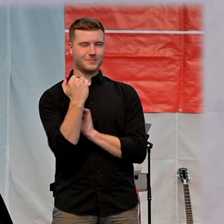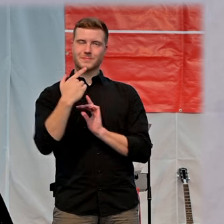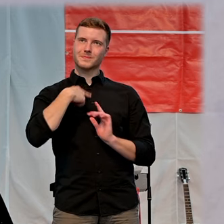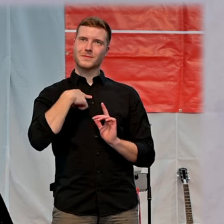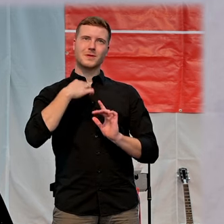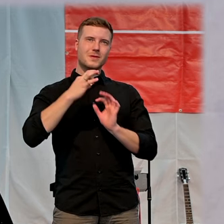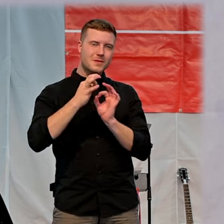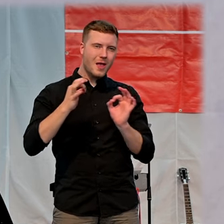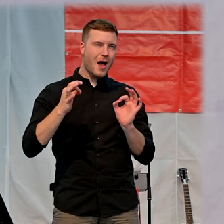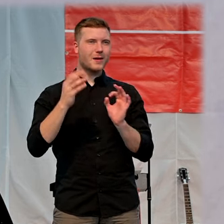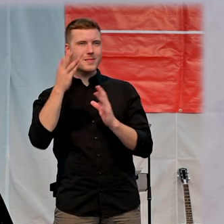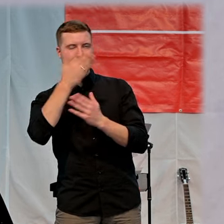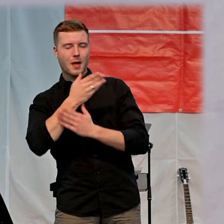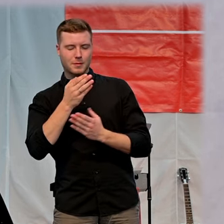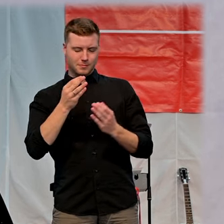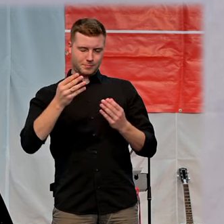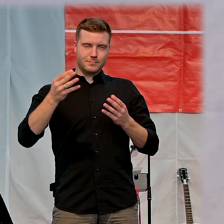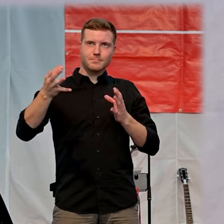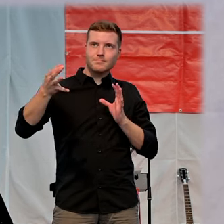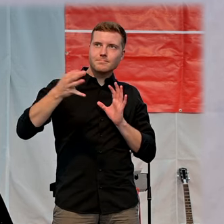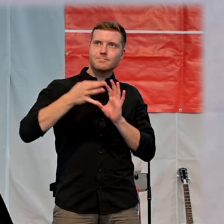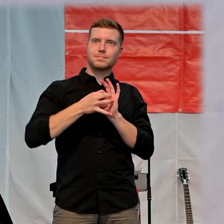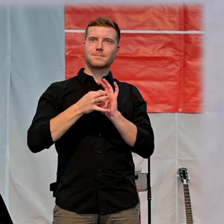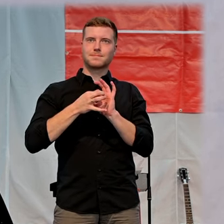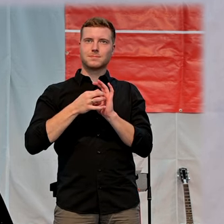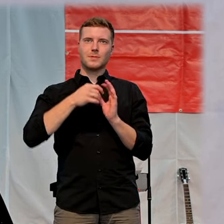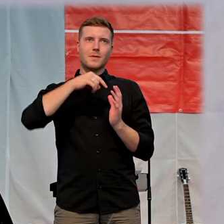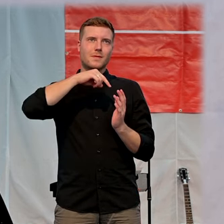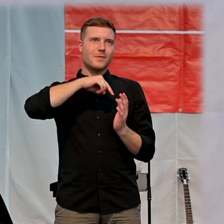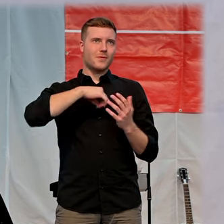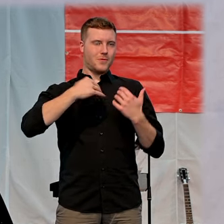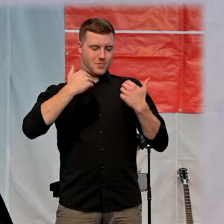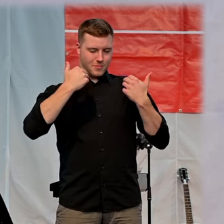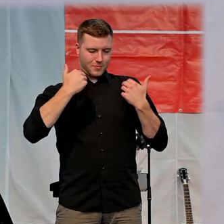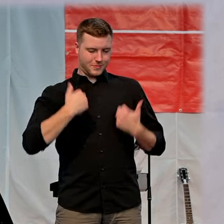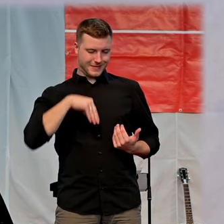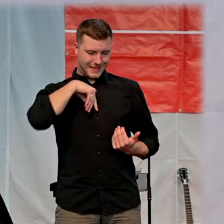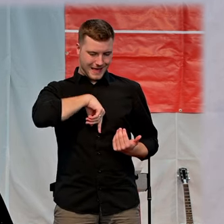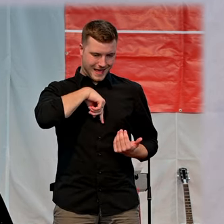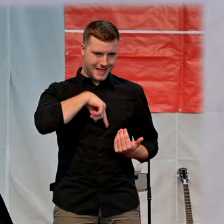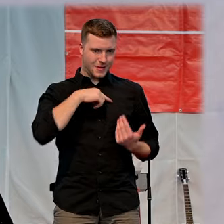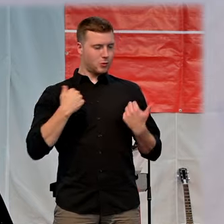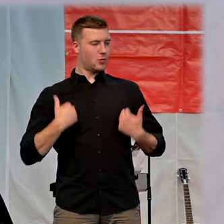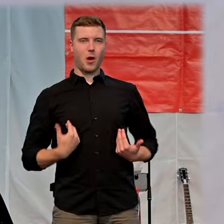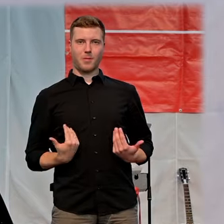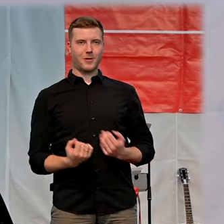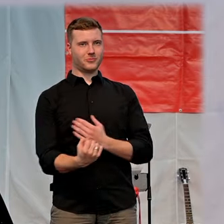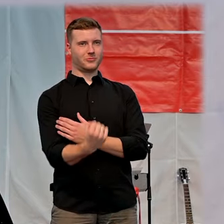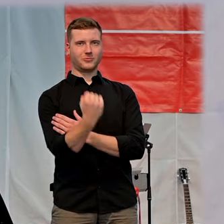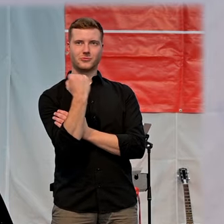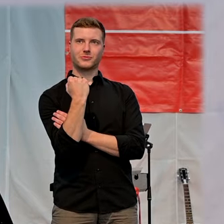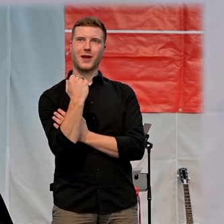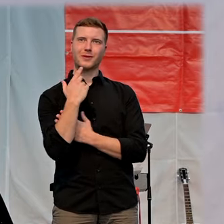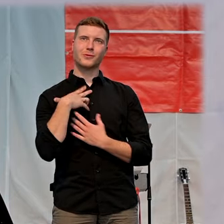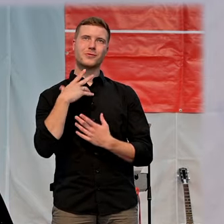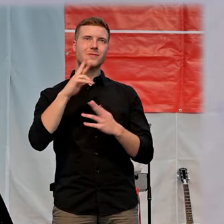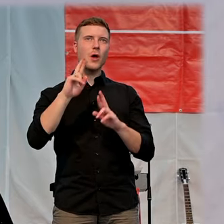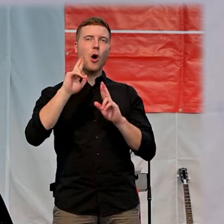und Nacht. Er stärkt mich im inneren und äußeren Menschen. Er gibt mir eine Hoffnung.